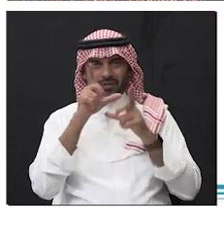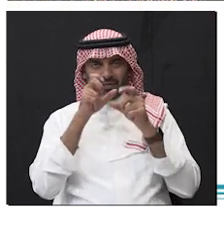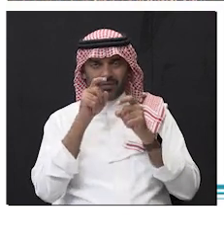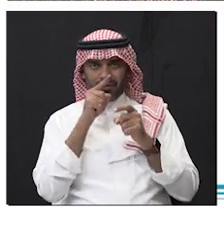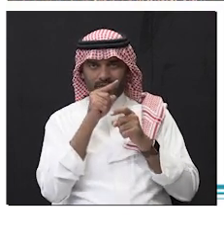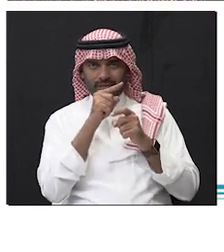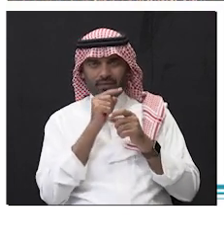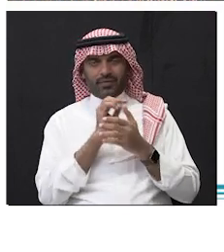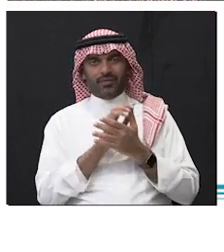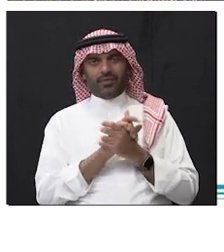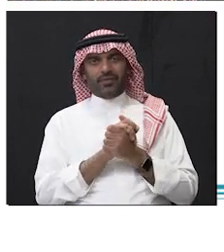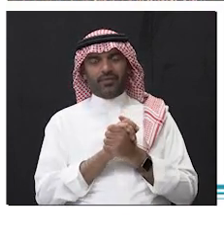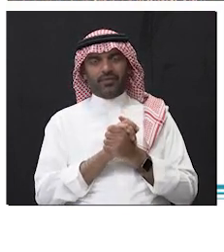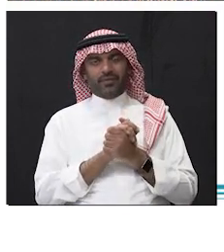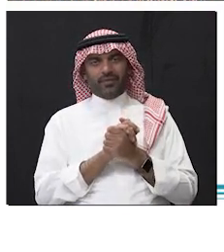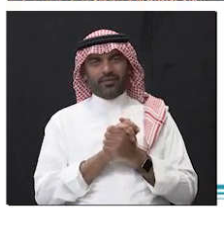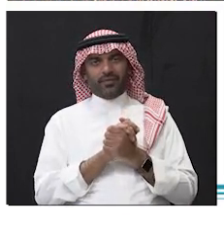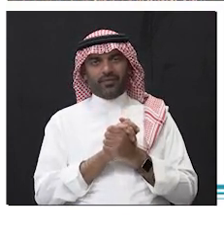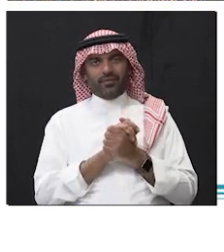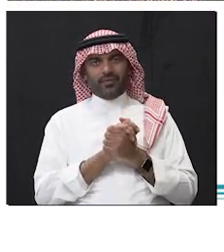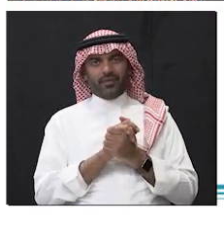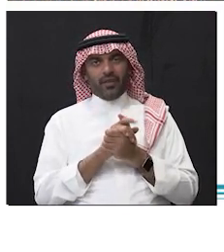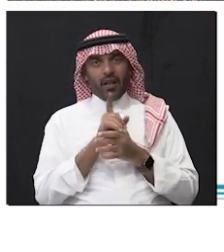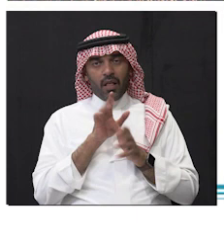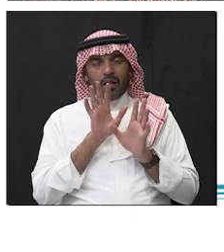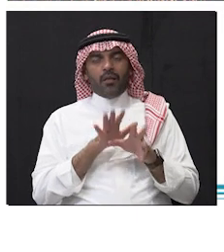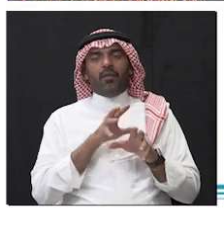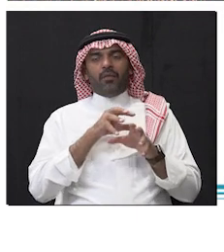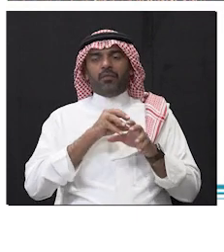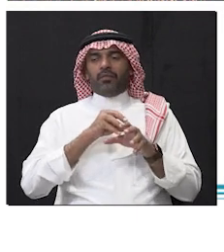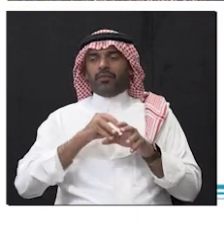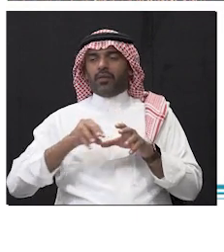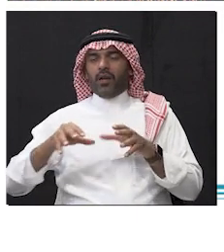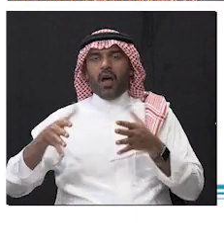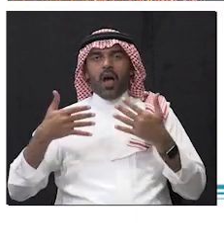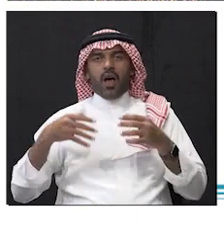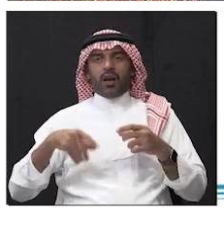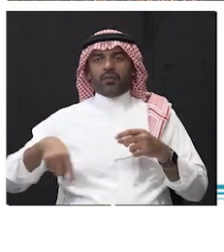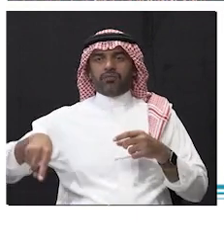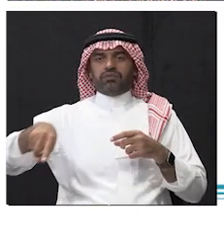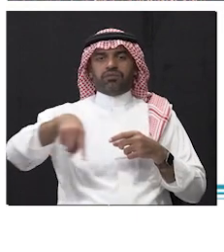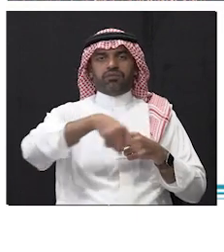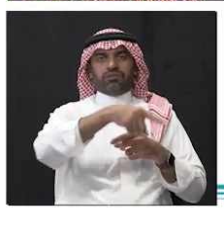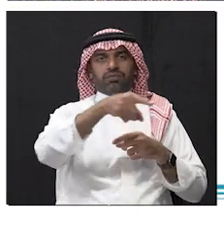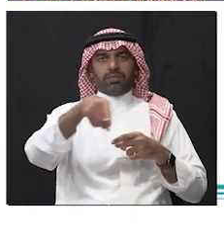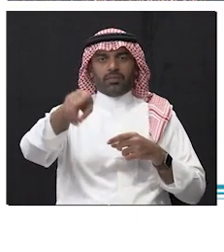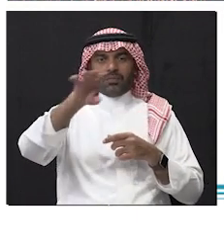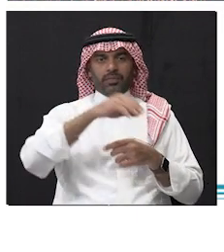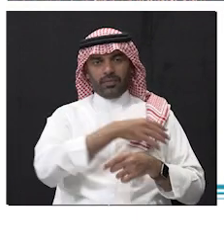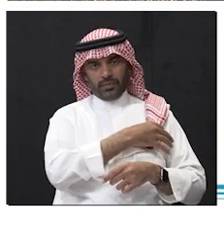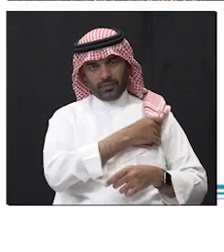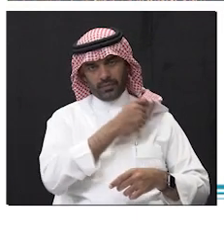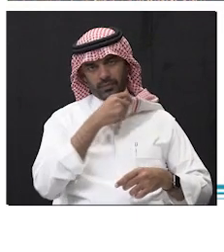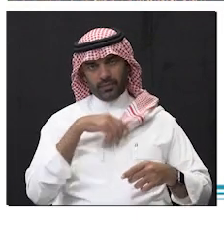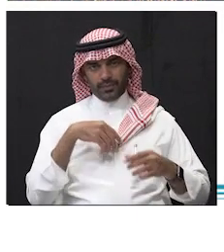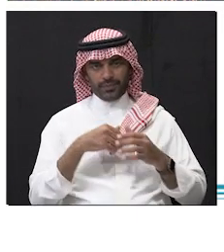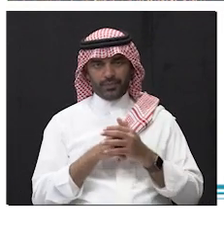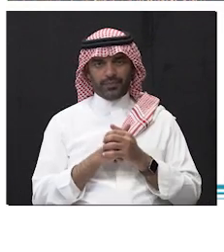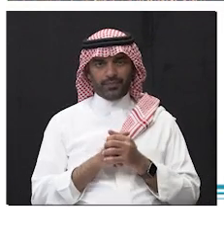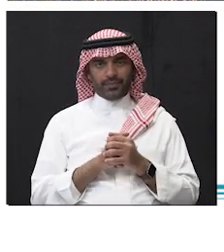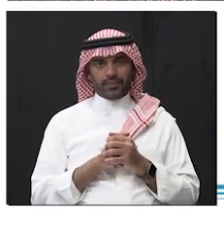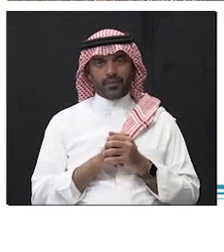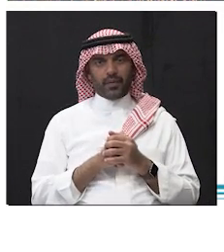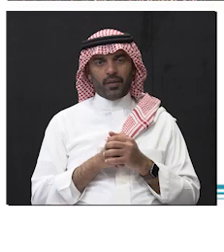الأقدام الأنبوبية، تستطيع الحركة عن طريقها. طبعا من أمثلتها أيضا يوجد